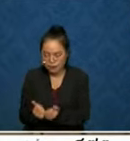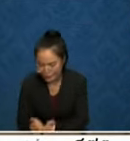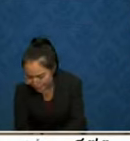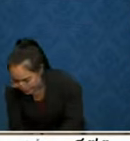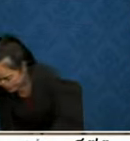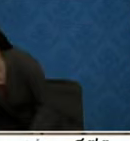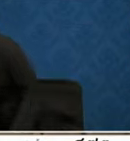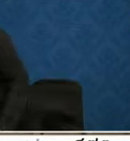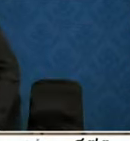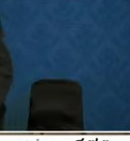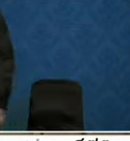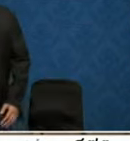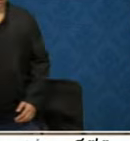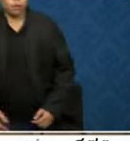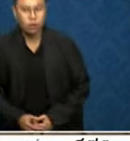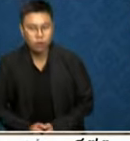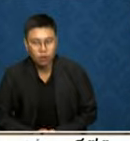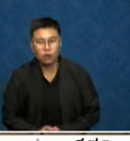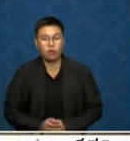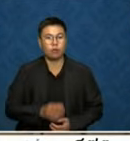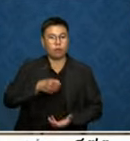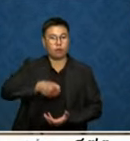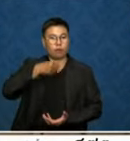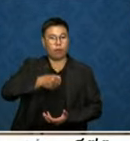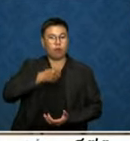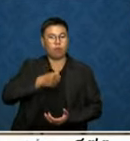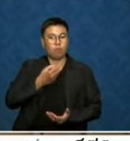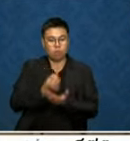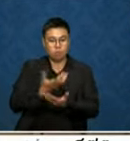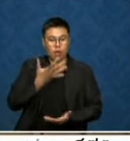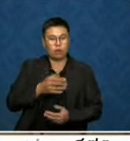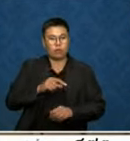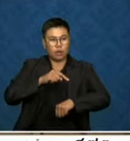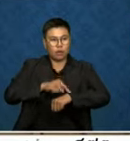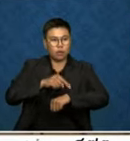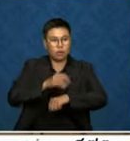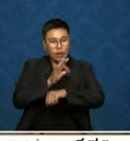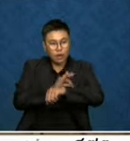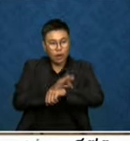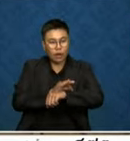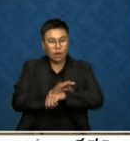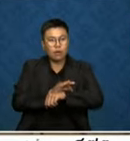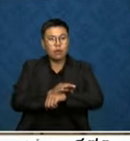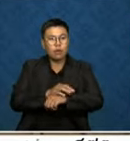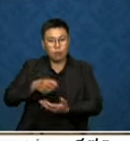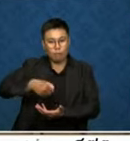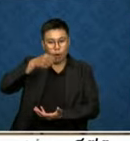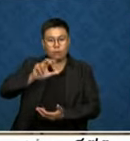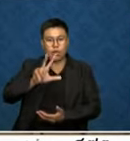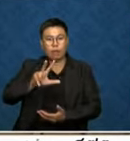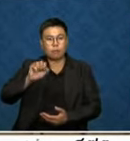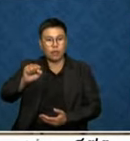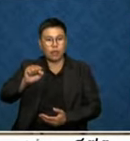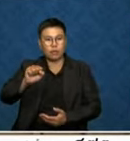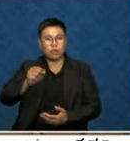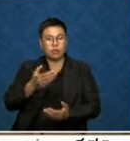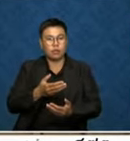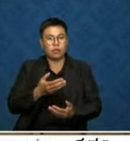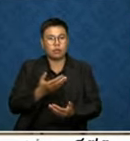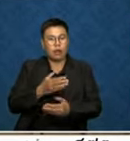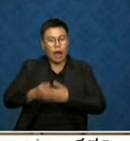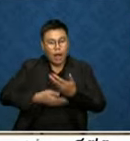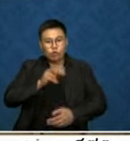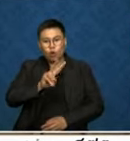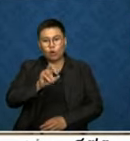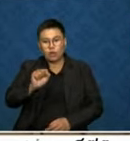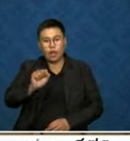กระเป๋าแบรนด์เนมนาฬิกานะครับแล้วก็ในราคาที่ถูกสมมุติว่ากระเป๋าใบละ 300,000 อาจจะตั้งราคาที่ 250,000